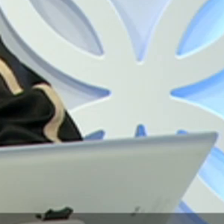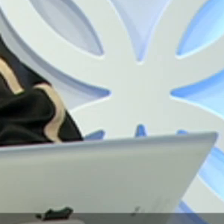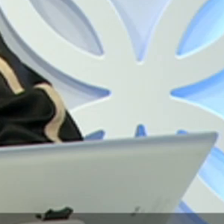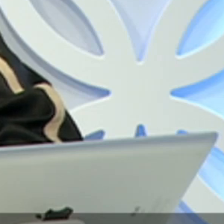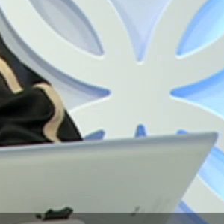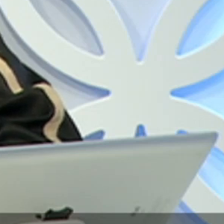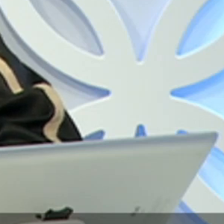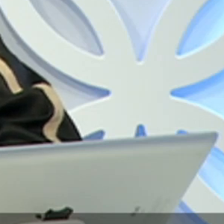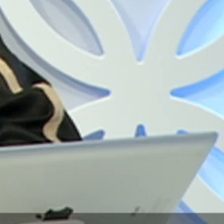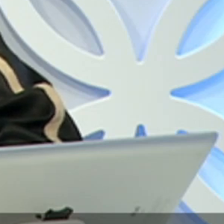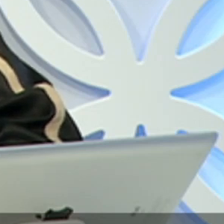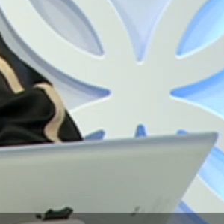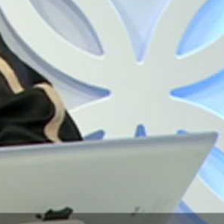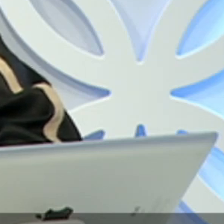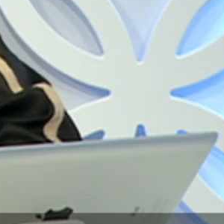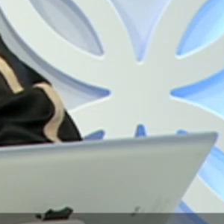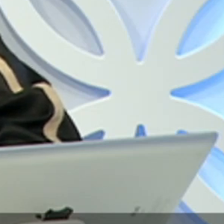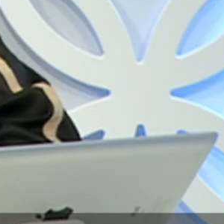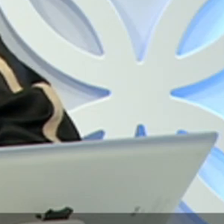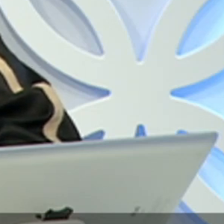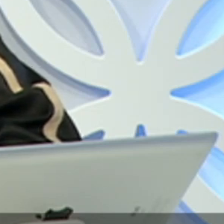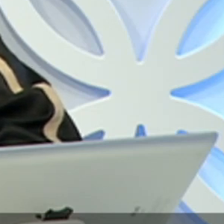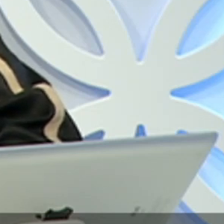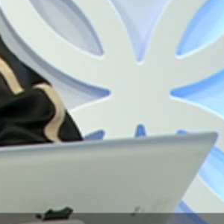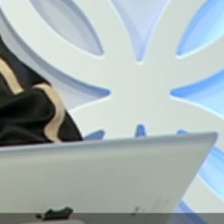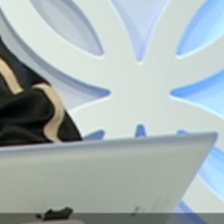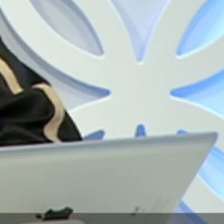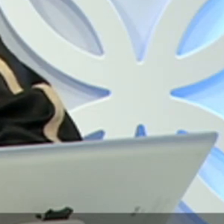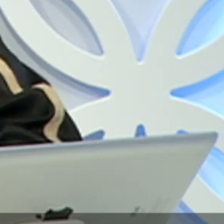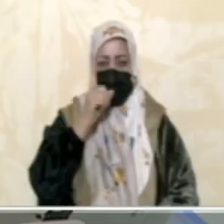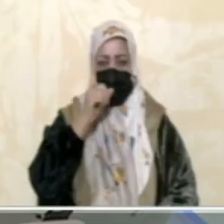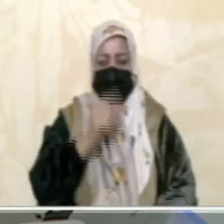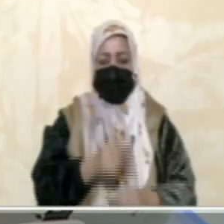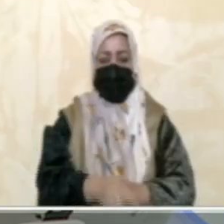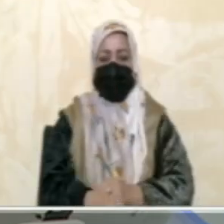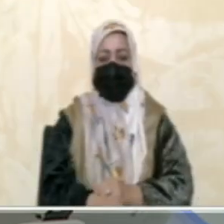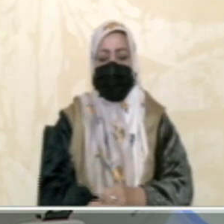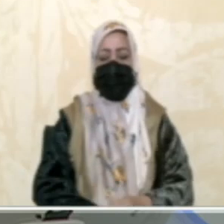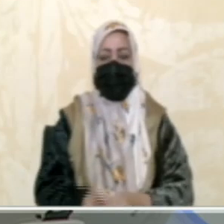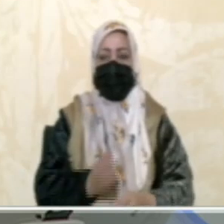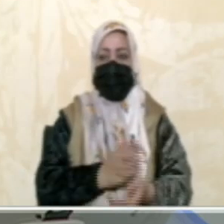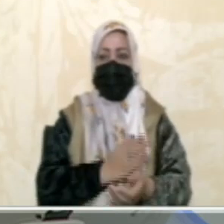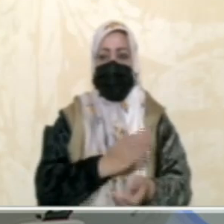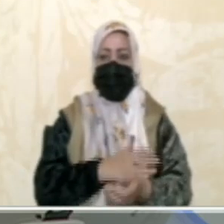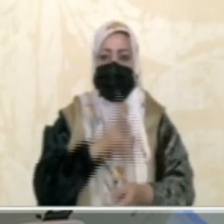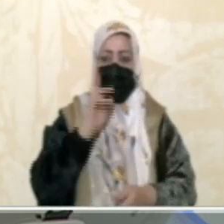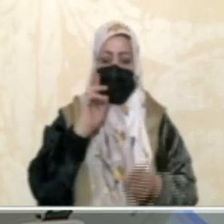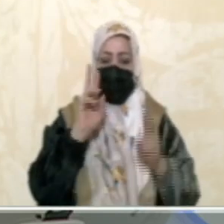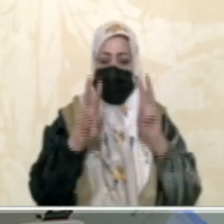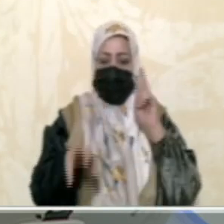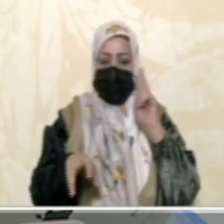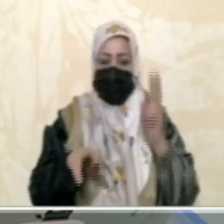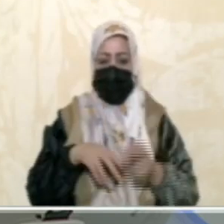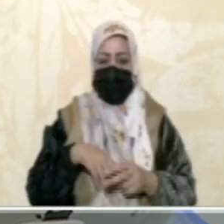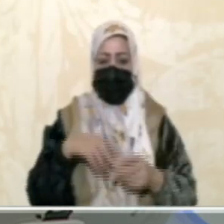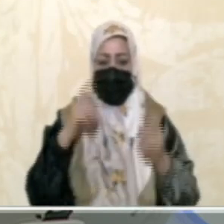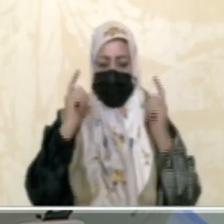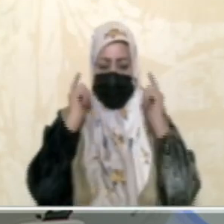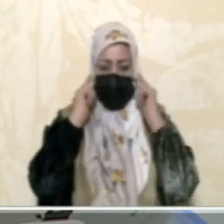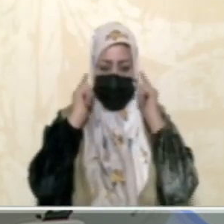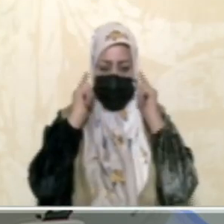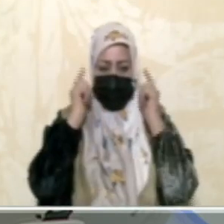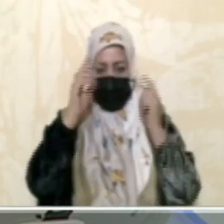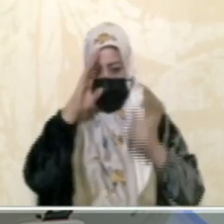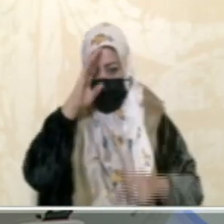نهجه الى يوم الدين اما بعد ايها الاخوه المشاهدون والمستمعون فالسلام عليكم ورحمه الله تعالى